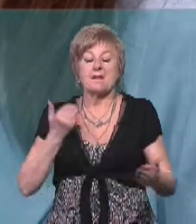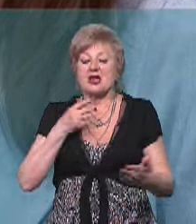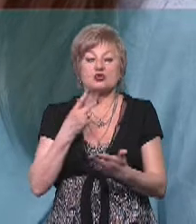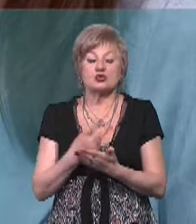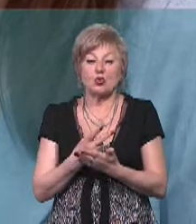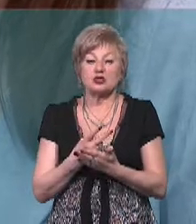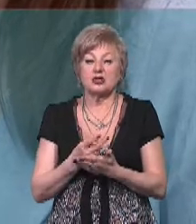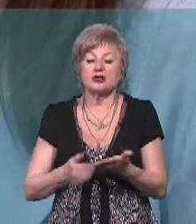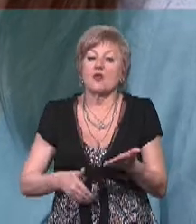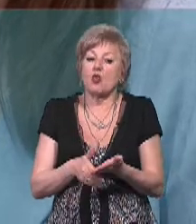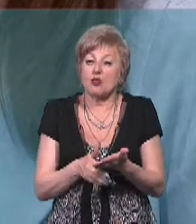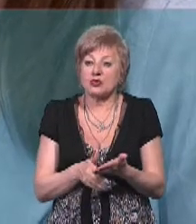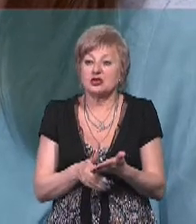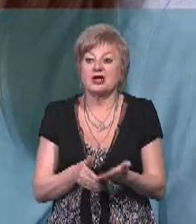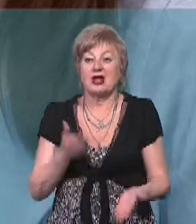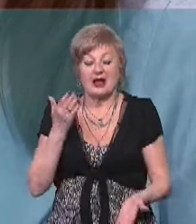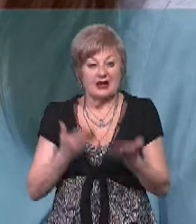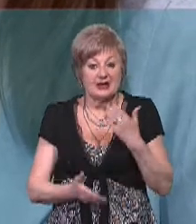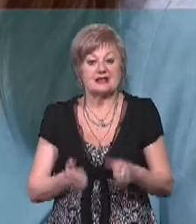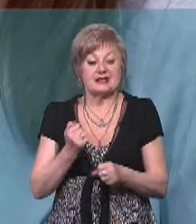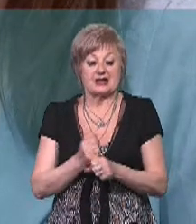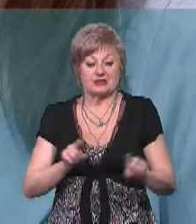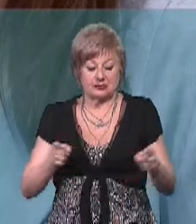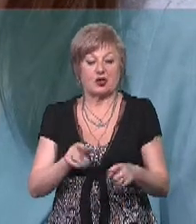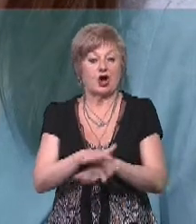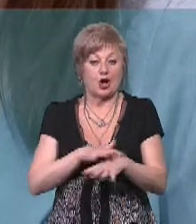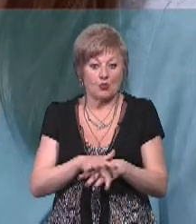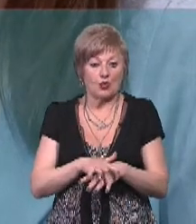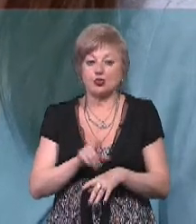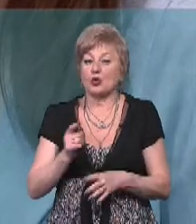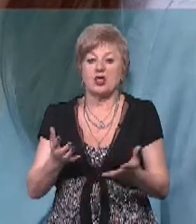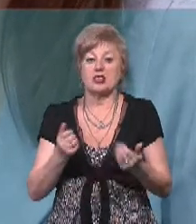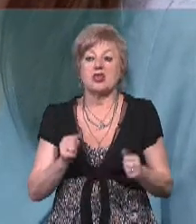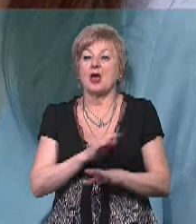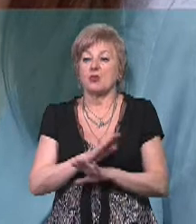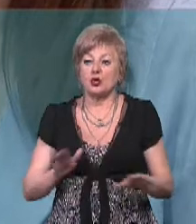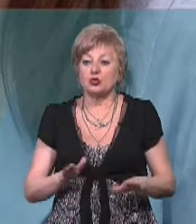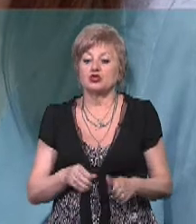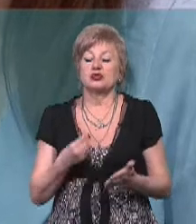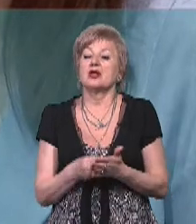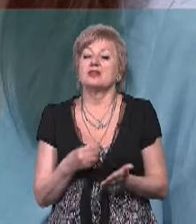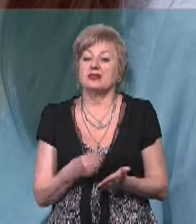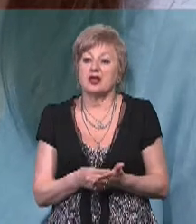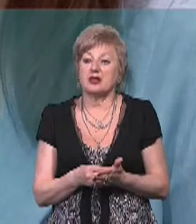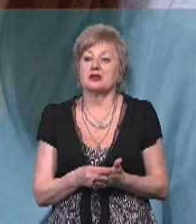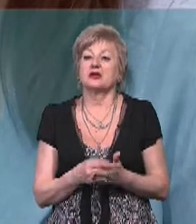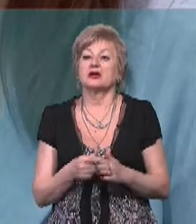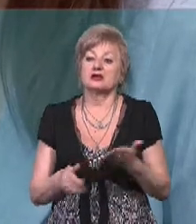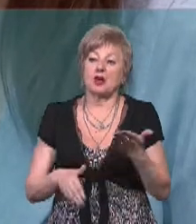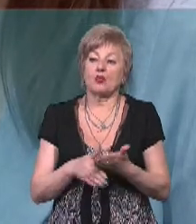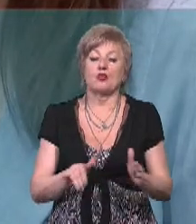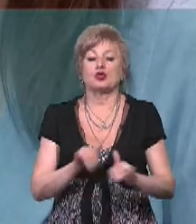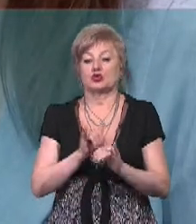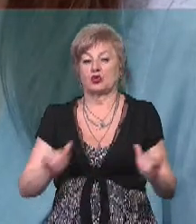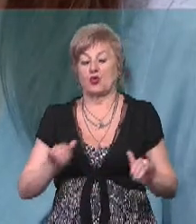ж і питання, що вони, навіть якщо вони утворюють цю громаду, вони не отримують жодних коштів саме субвенції на